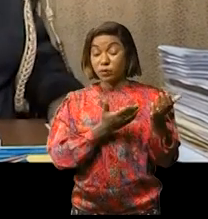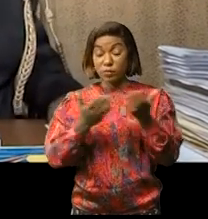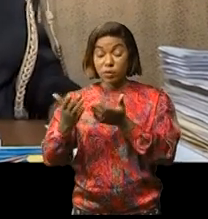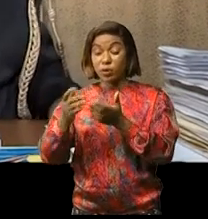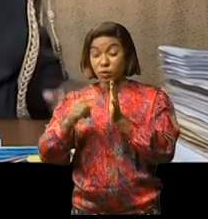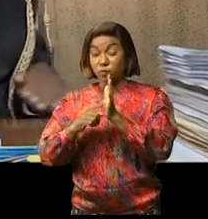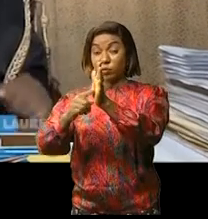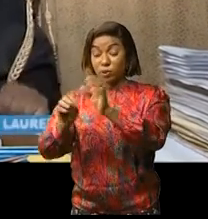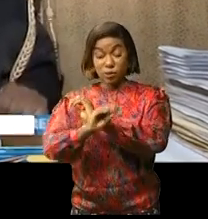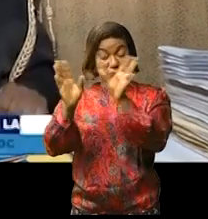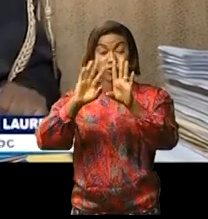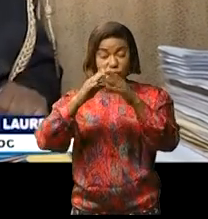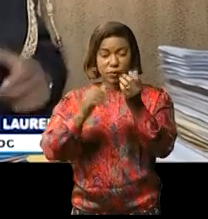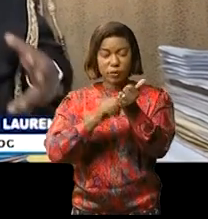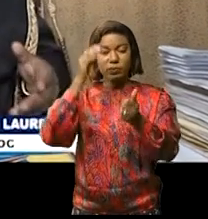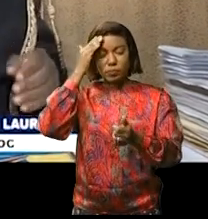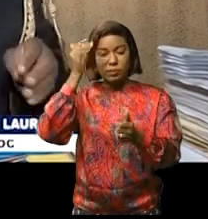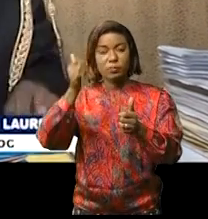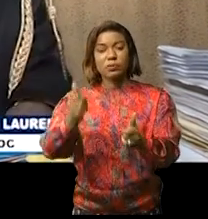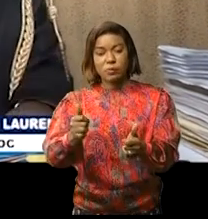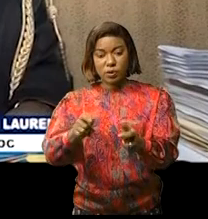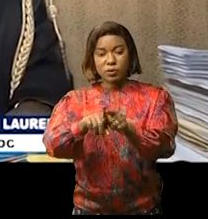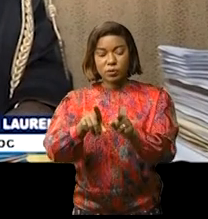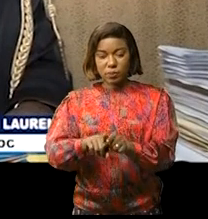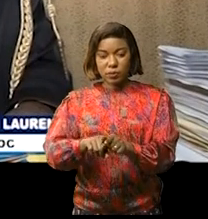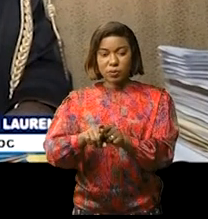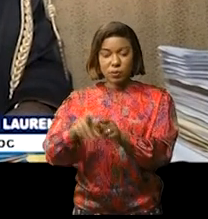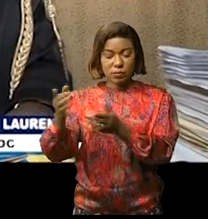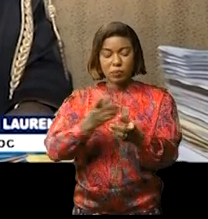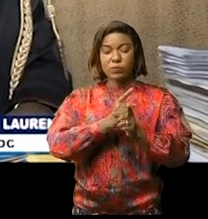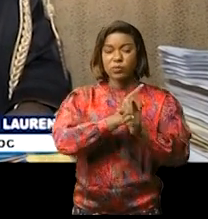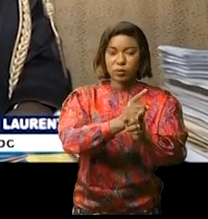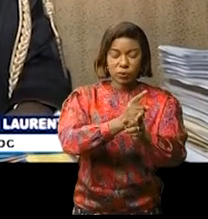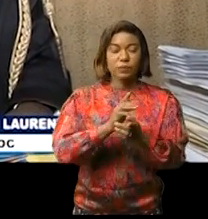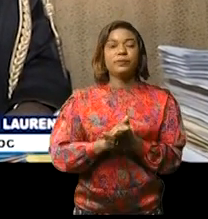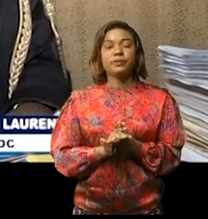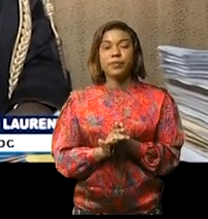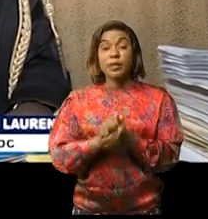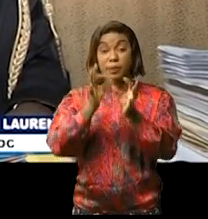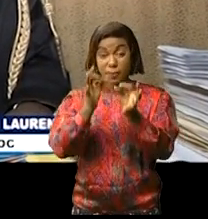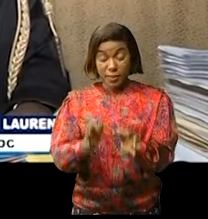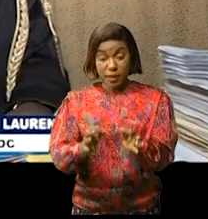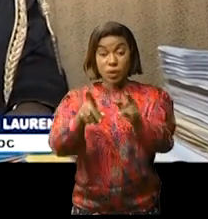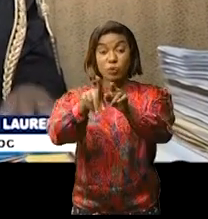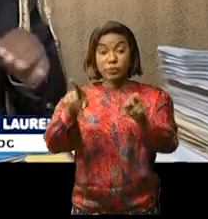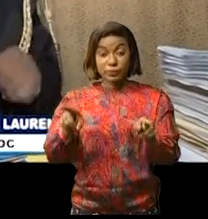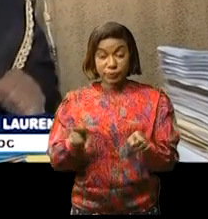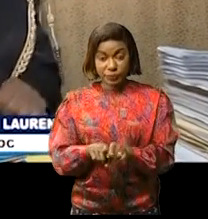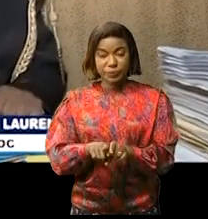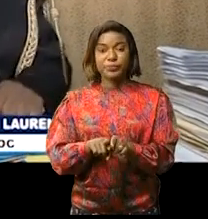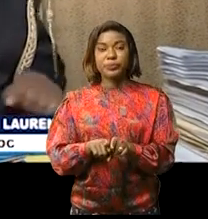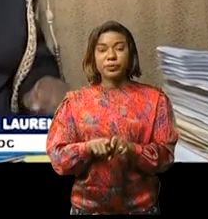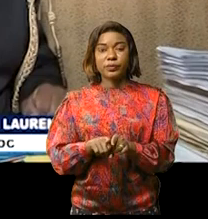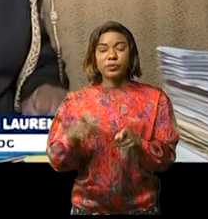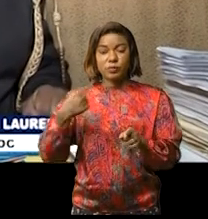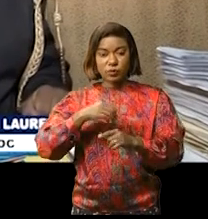jour et à la lumière afin de protéger davantage cet être. Mais aussi,